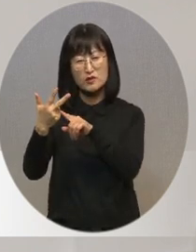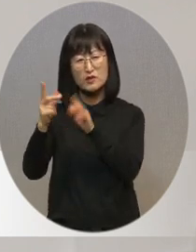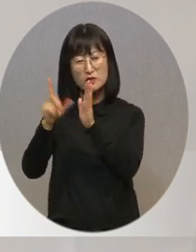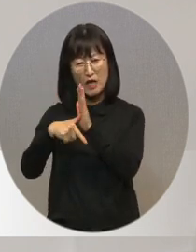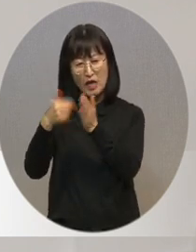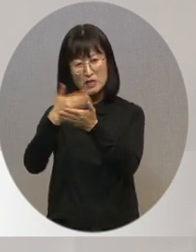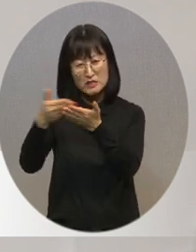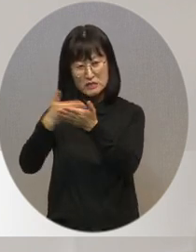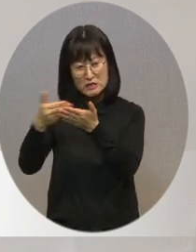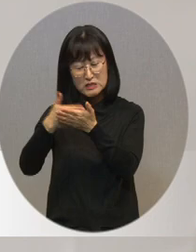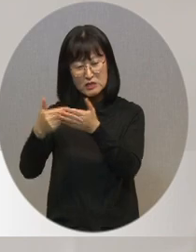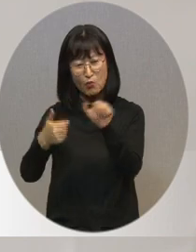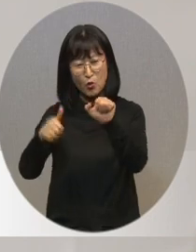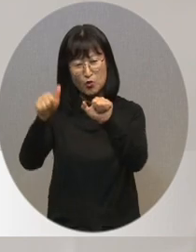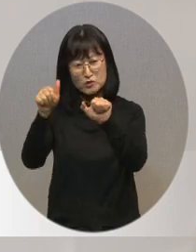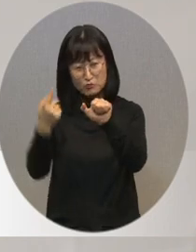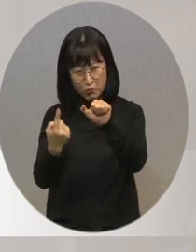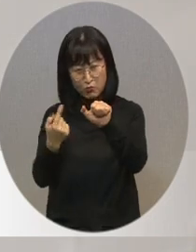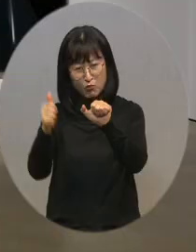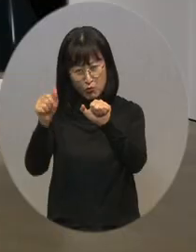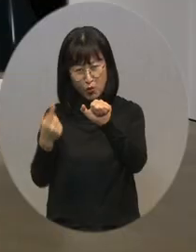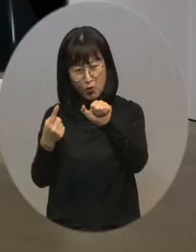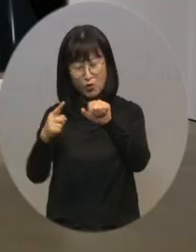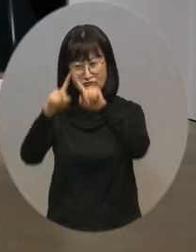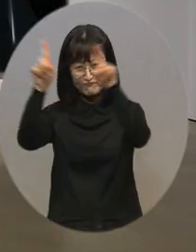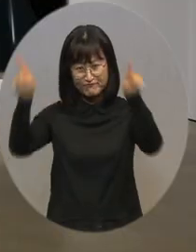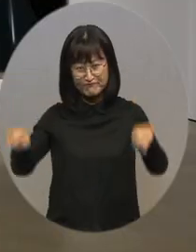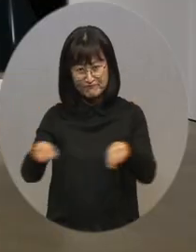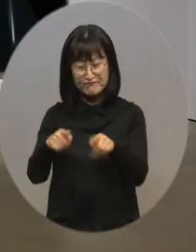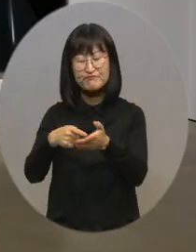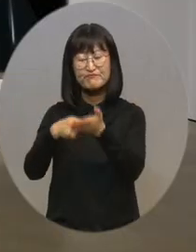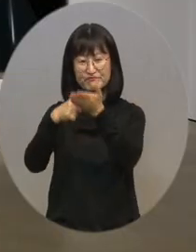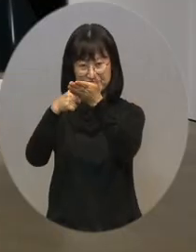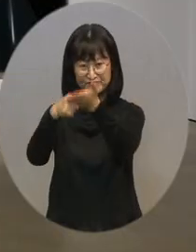그림을 그려가지고 국전에 출품을 했어요.